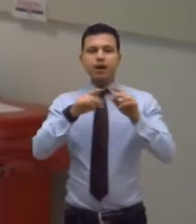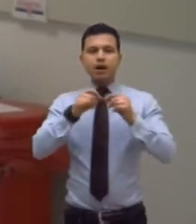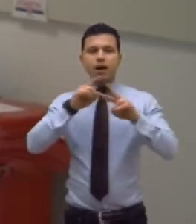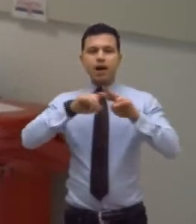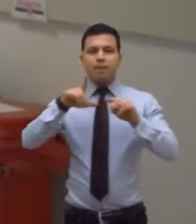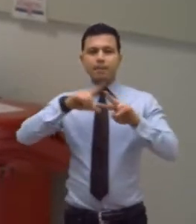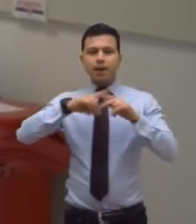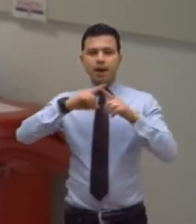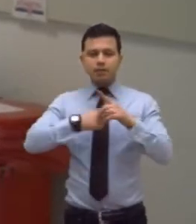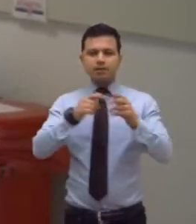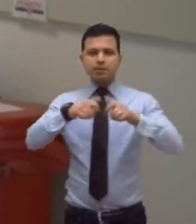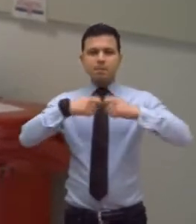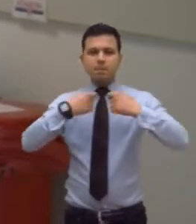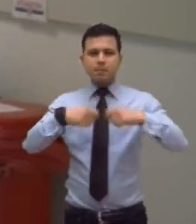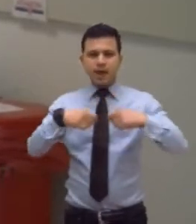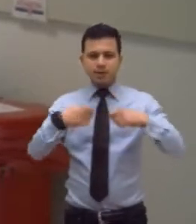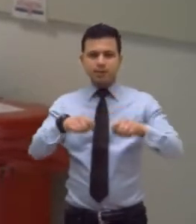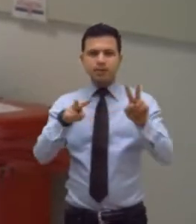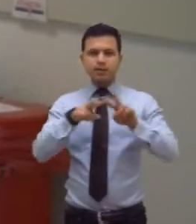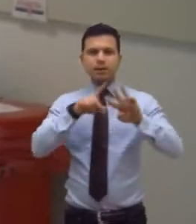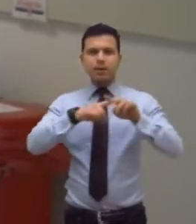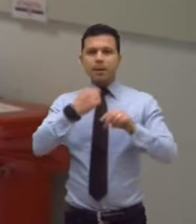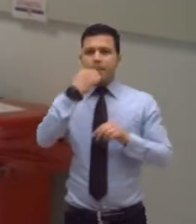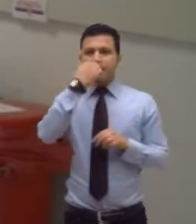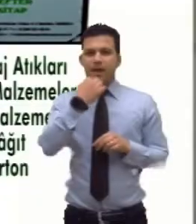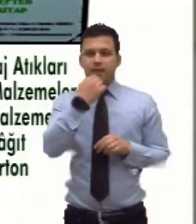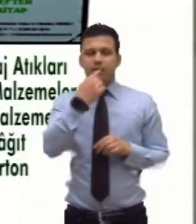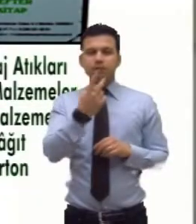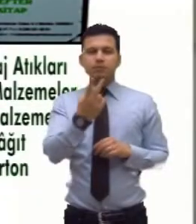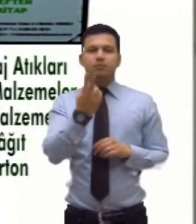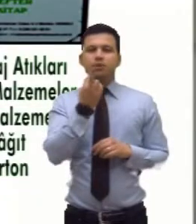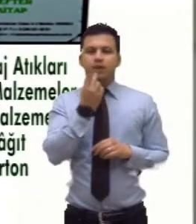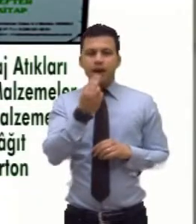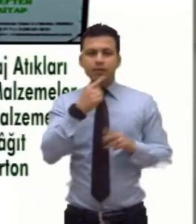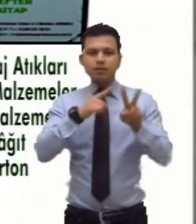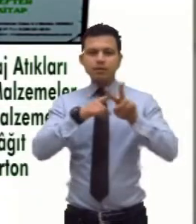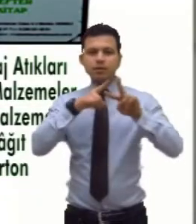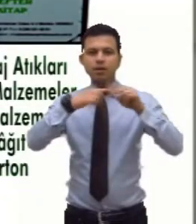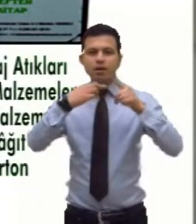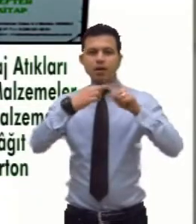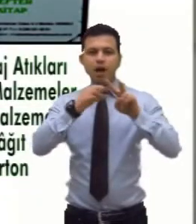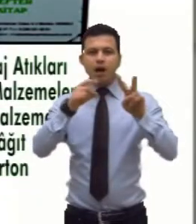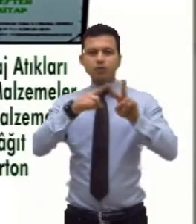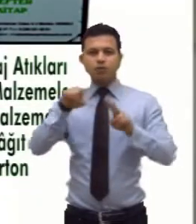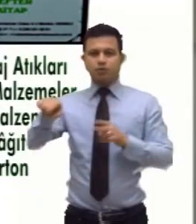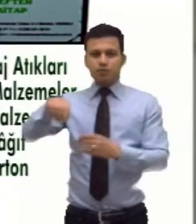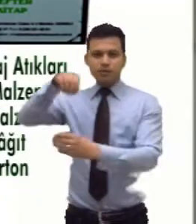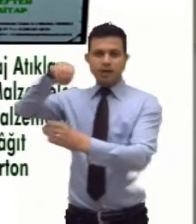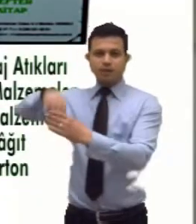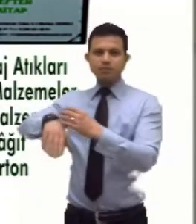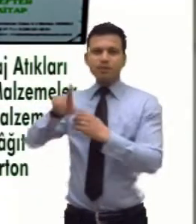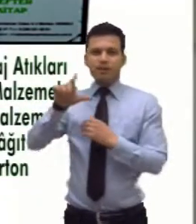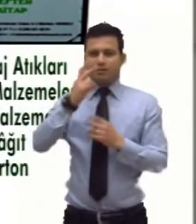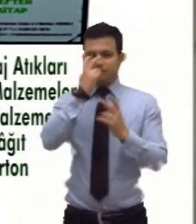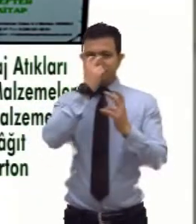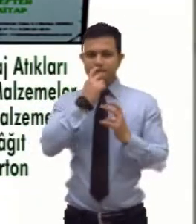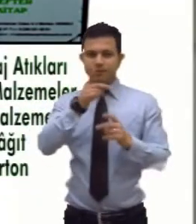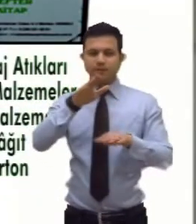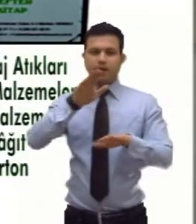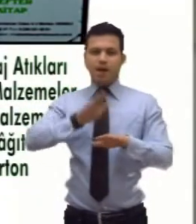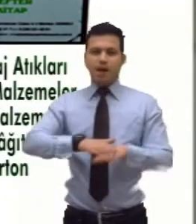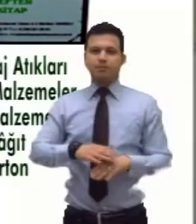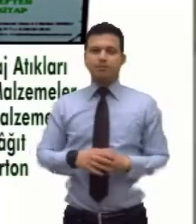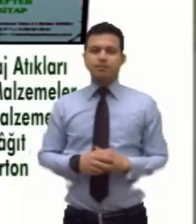ambalaj atıkları, plastik ya da metal malzemeler, kağıt ve karton gibi atıkların geri kazanılabilen karton atıklarına bırakmaya